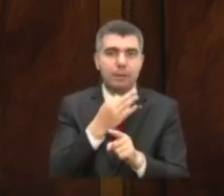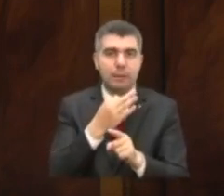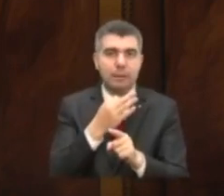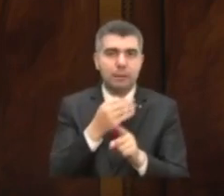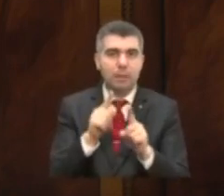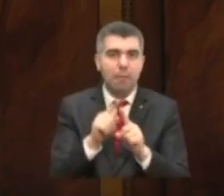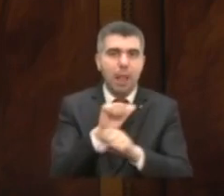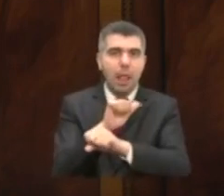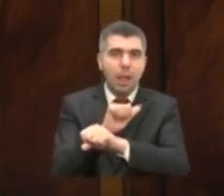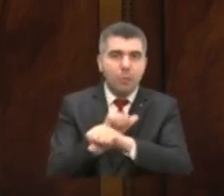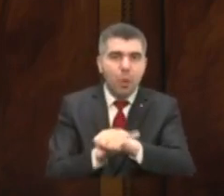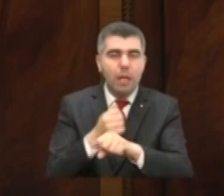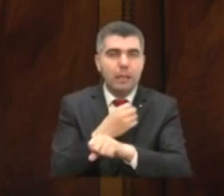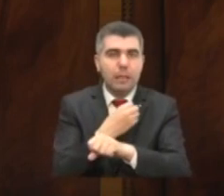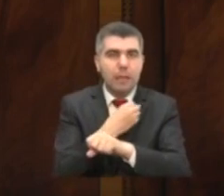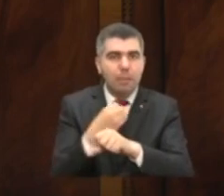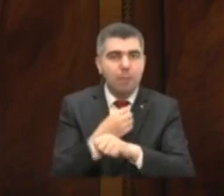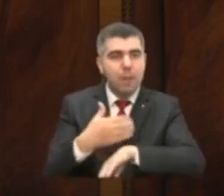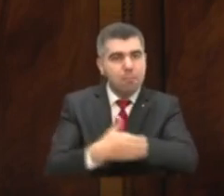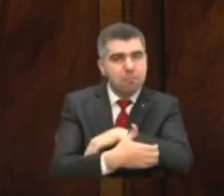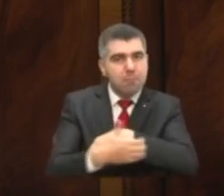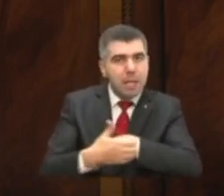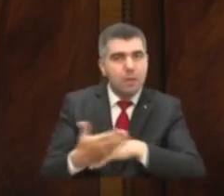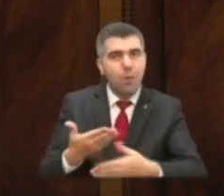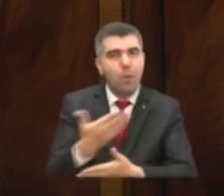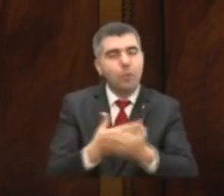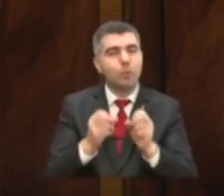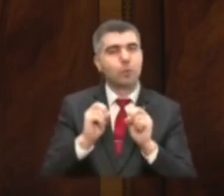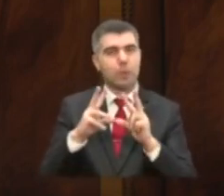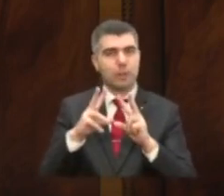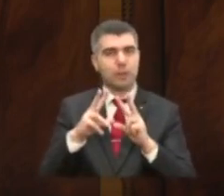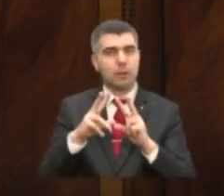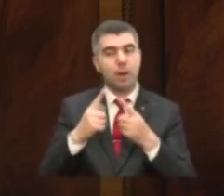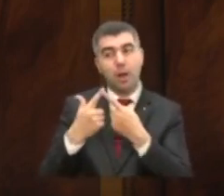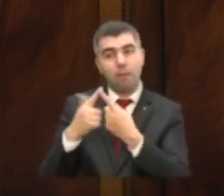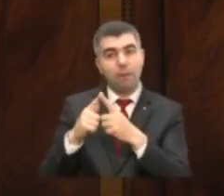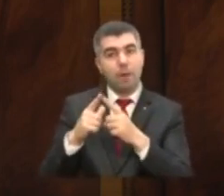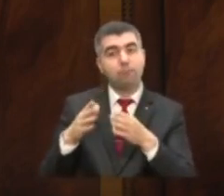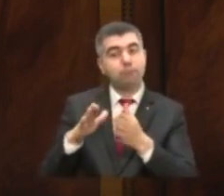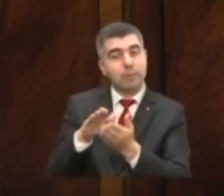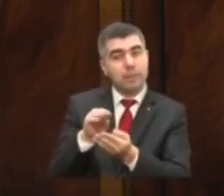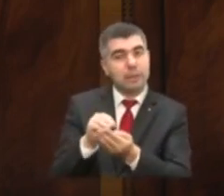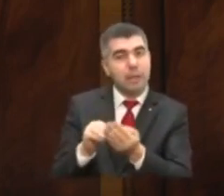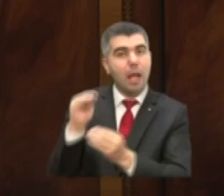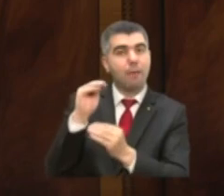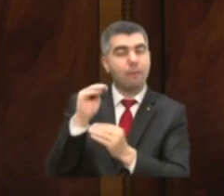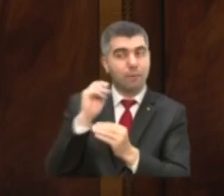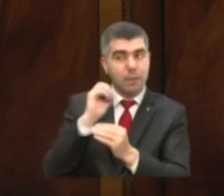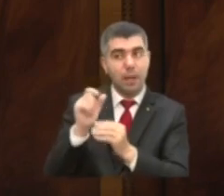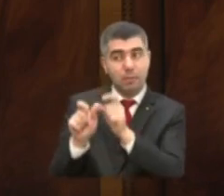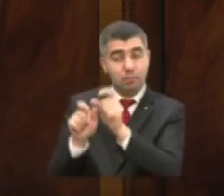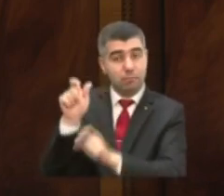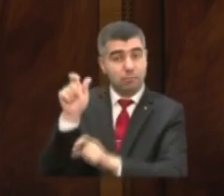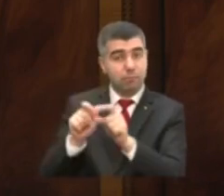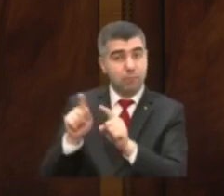الصحية للفئات الهشة والضعيفة، تزيد هذه الأعداد الهائلة تخوفنا من عدم قدرة